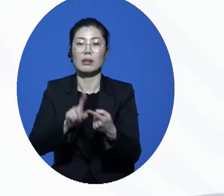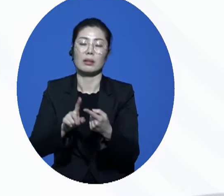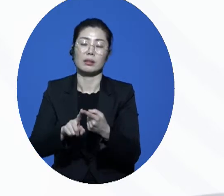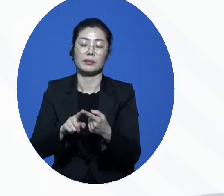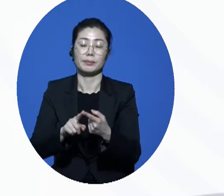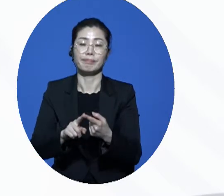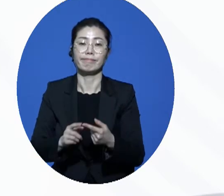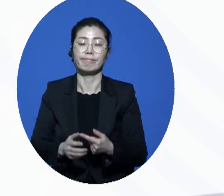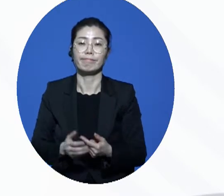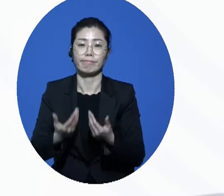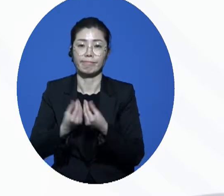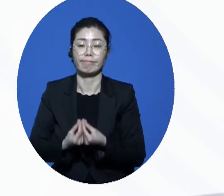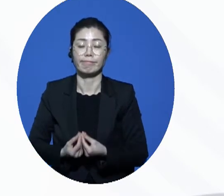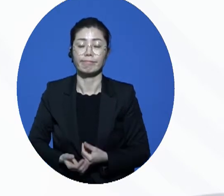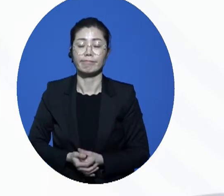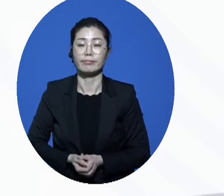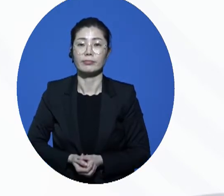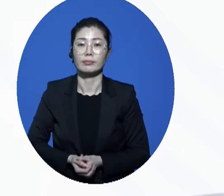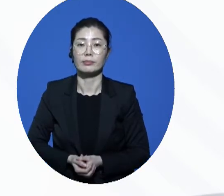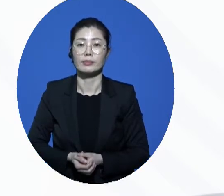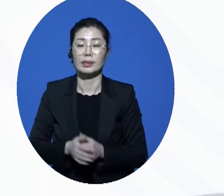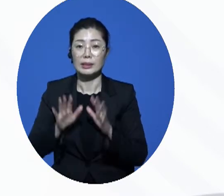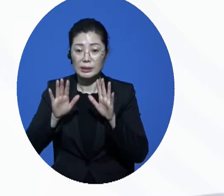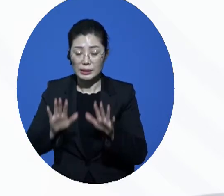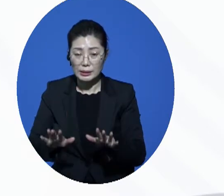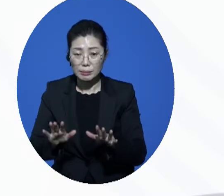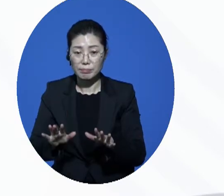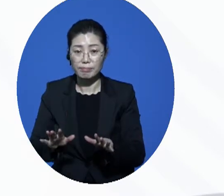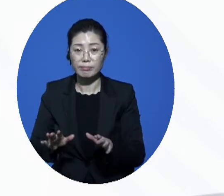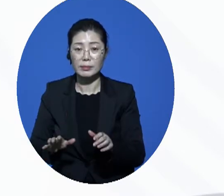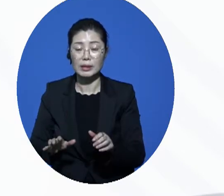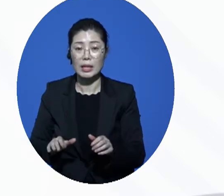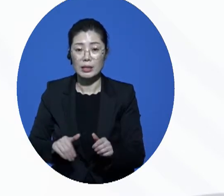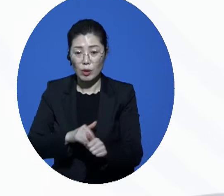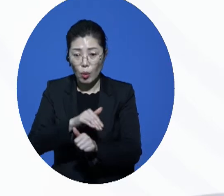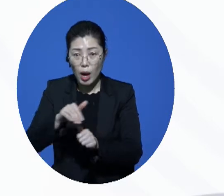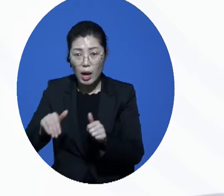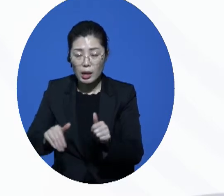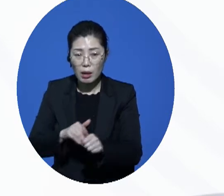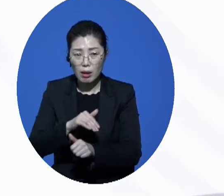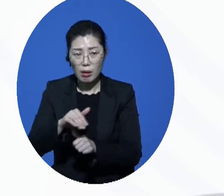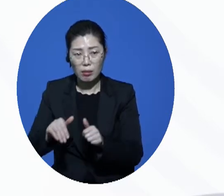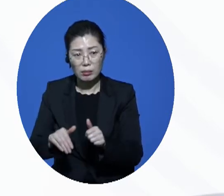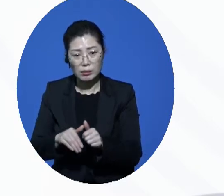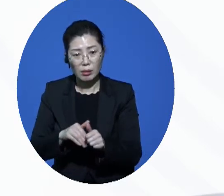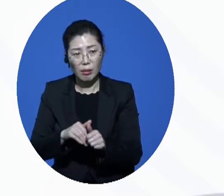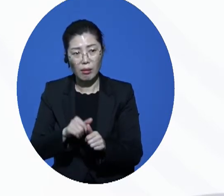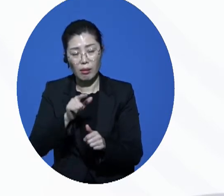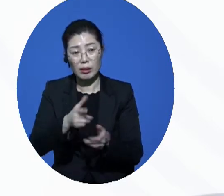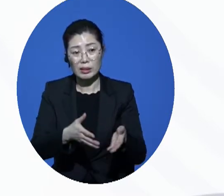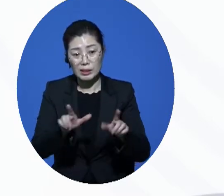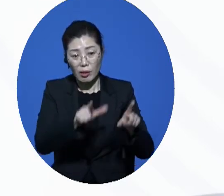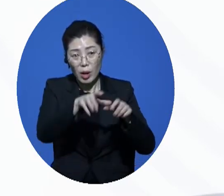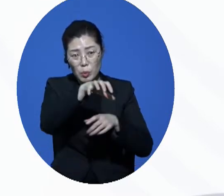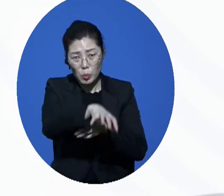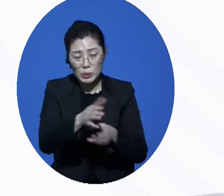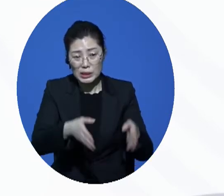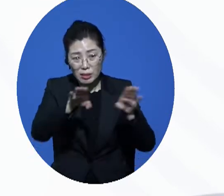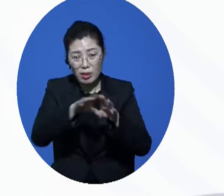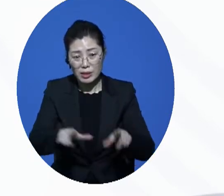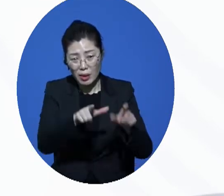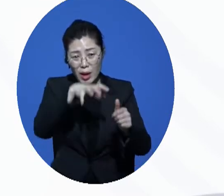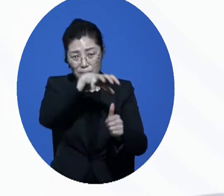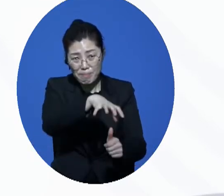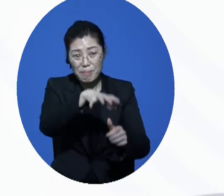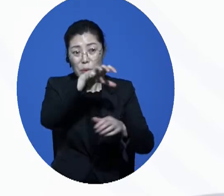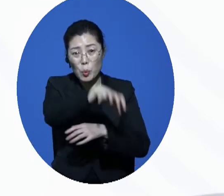것인데요. 새로운 상황으로 인해서 상당 부분의 접근성이 떨어졌다는 점을